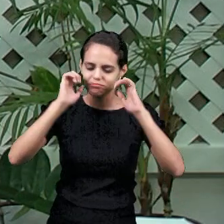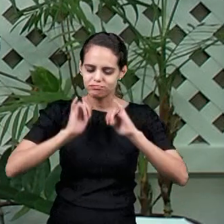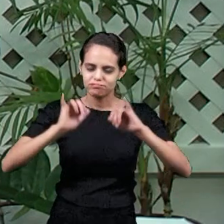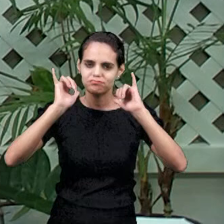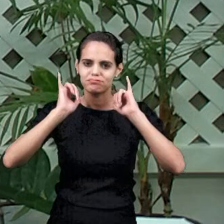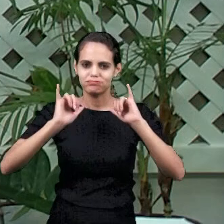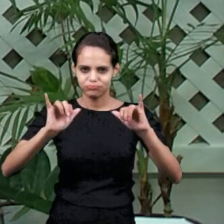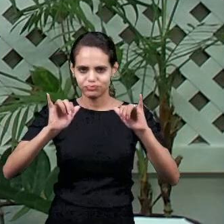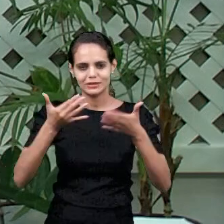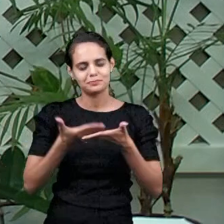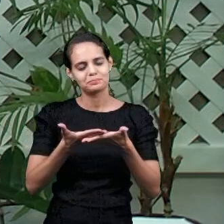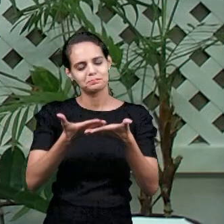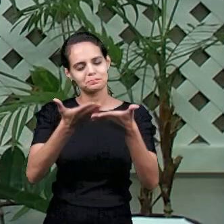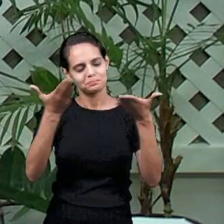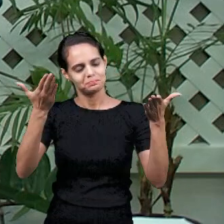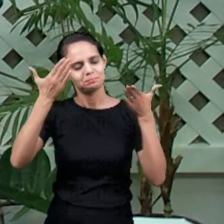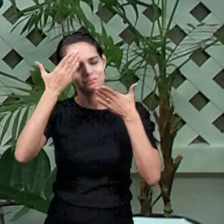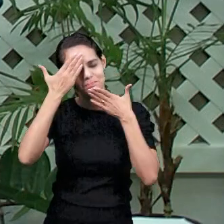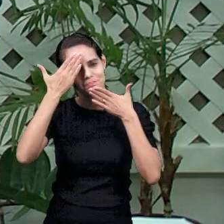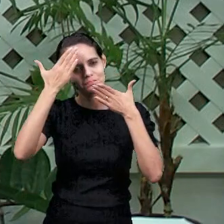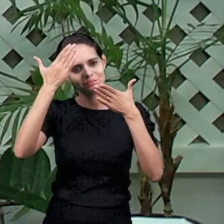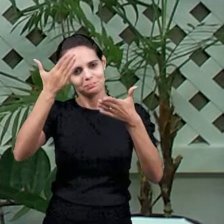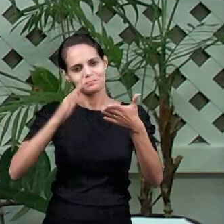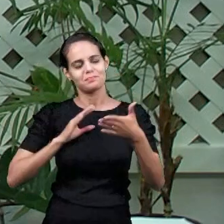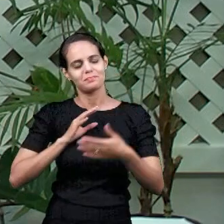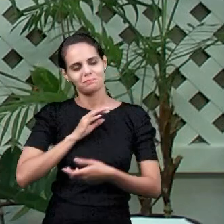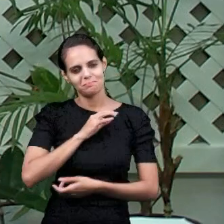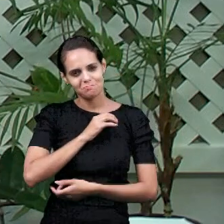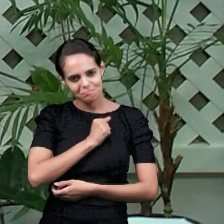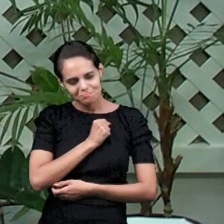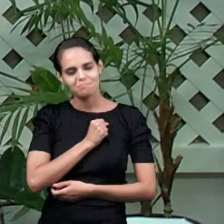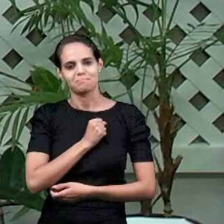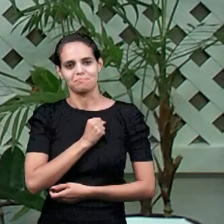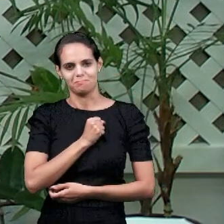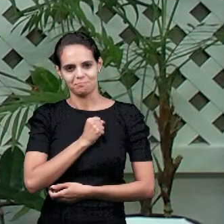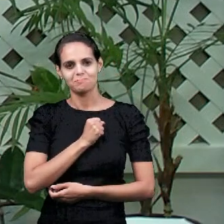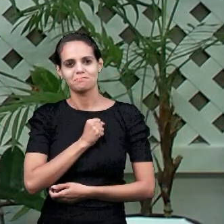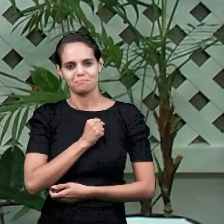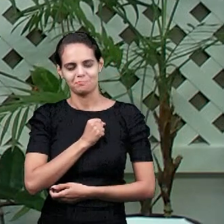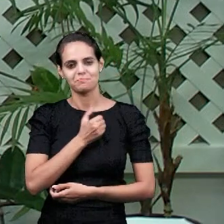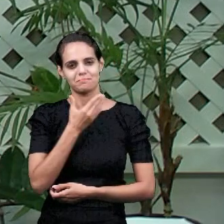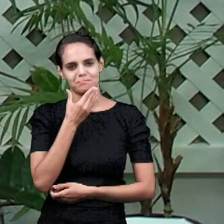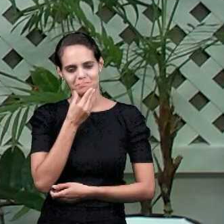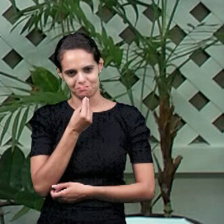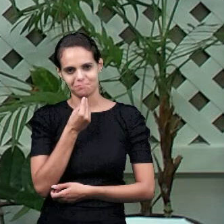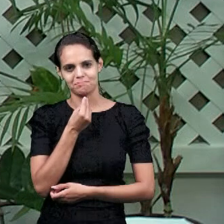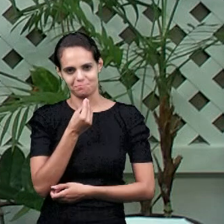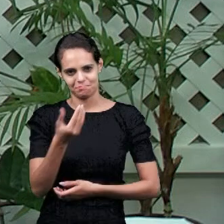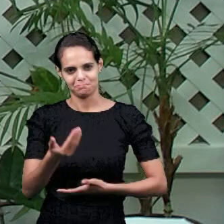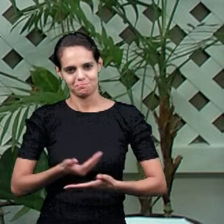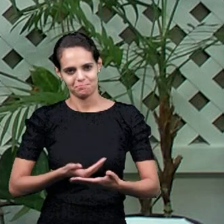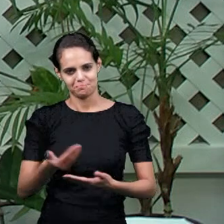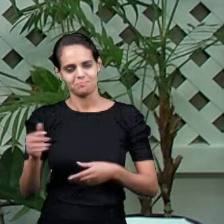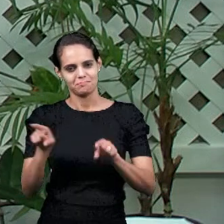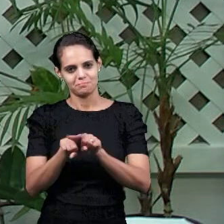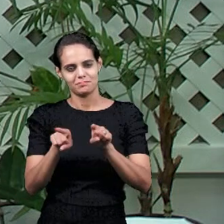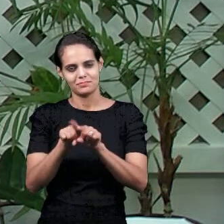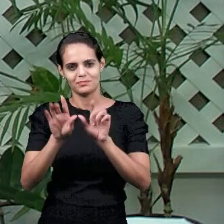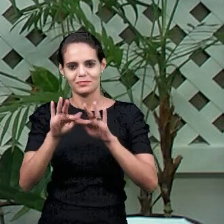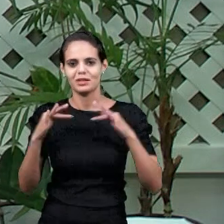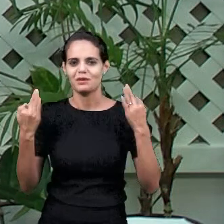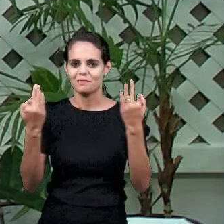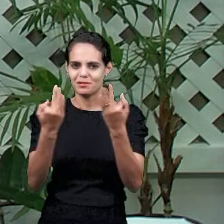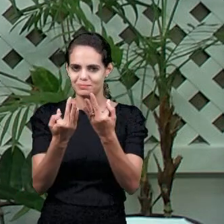de reconnaissance à ce frère bien-aimé et à sa famille, qui aujourd'hui ont hérité cette grande bénédiction, et elle finit